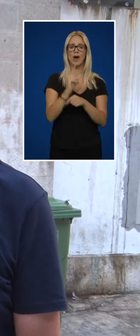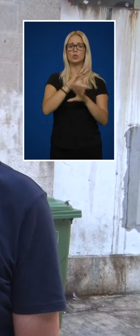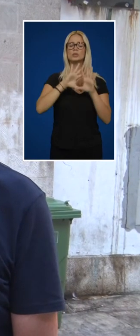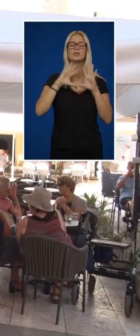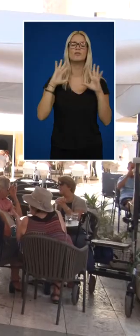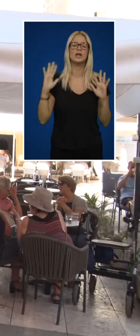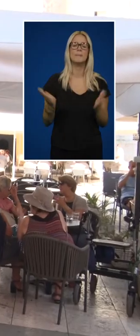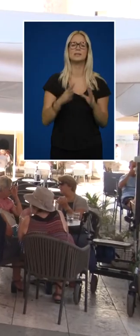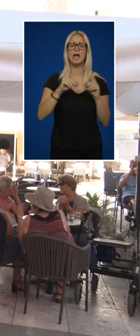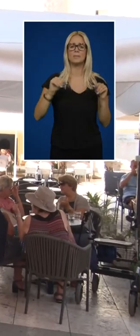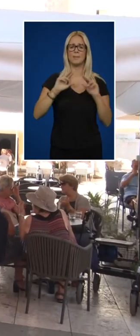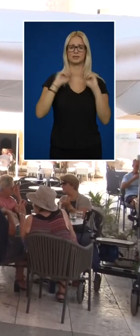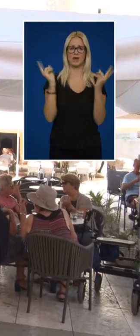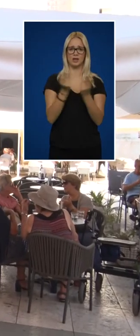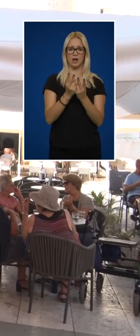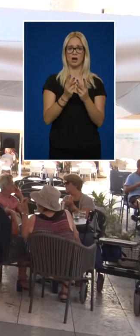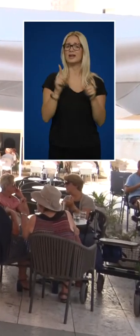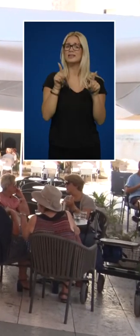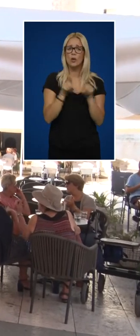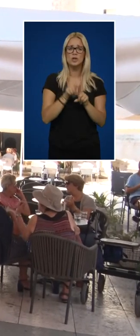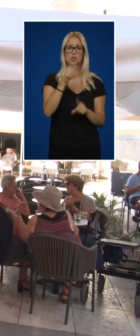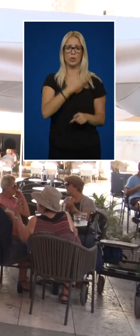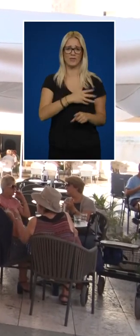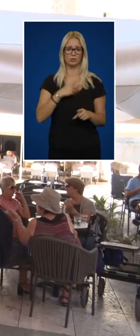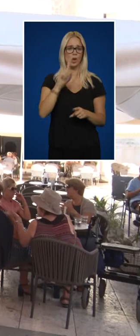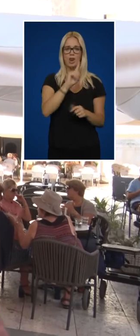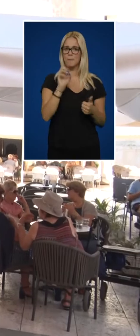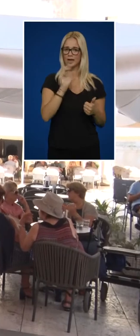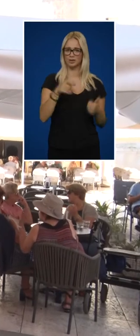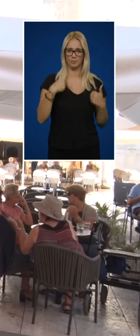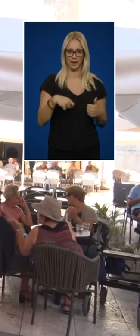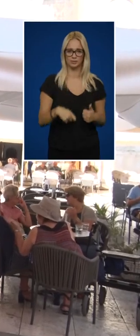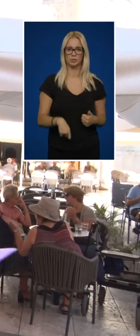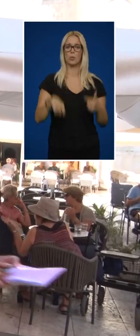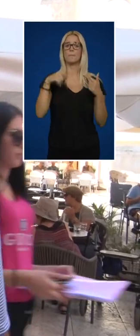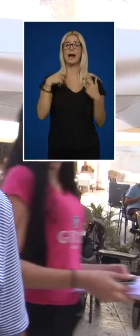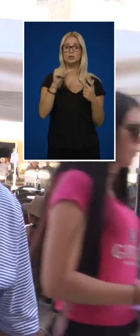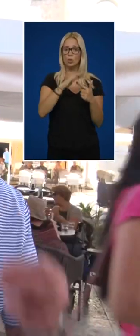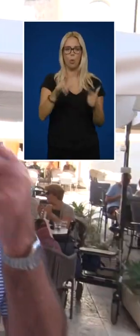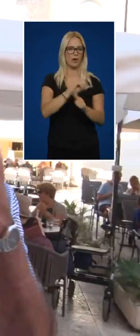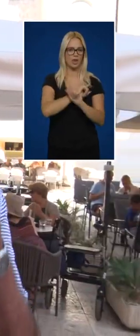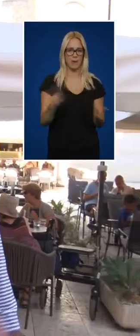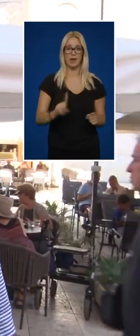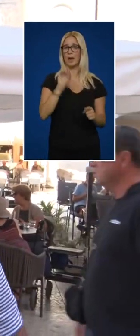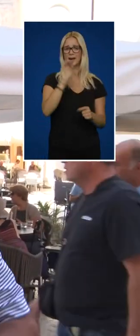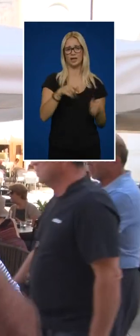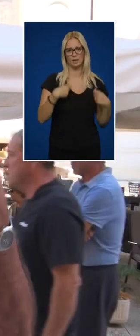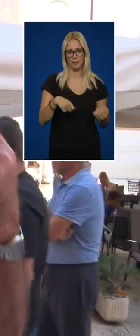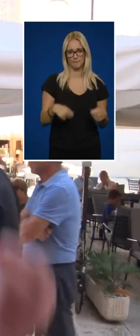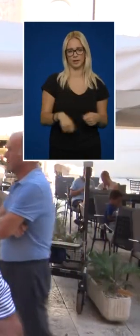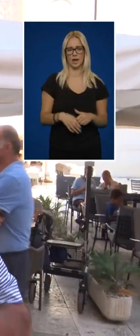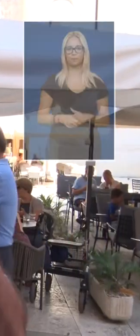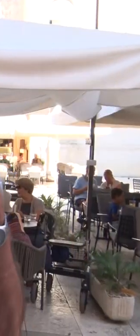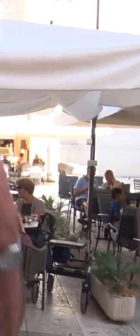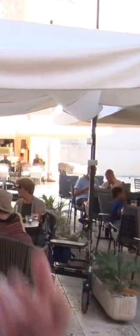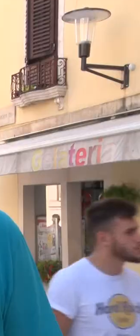napravi. Tako. Bio sam pomorao 41 godinu, morao se sačuvati u svim zemljama svijeta, pa tako i Hrvatskoj. I ne bacati plastiku u more, ne bacati